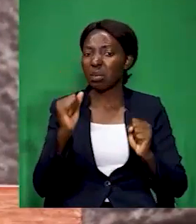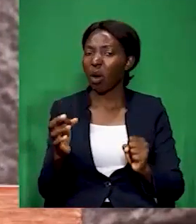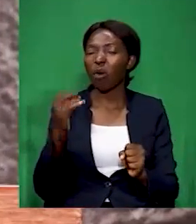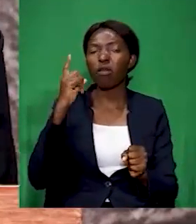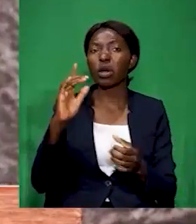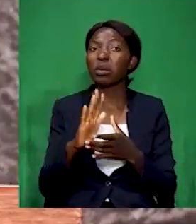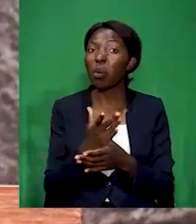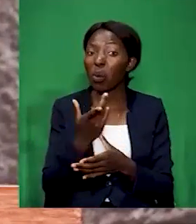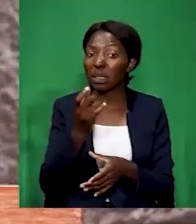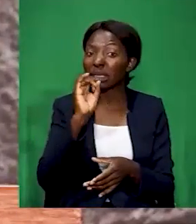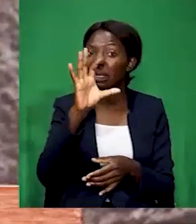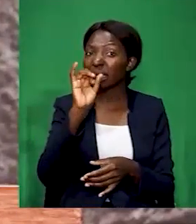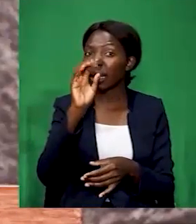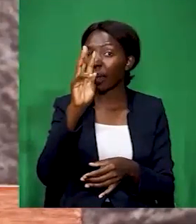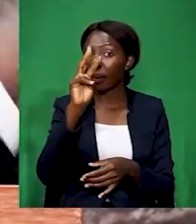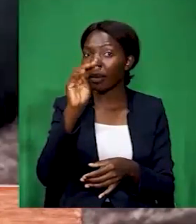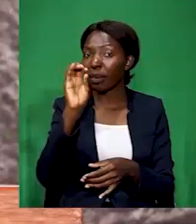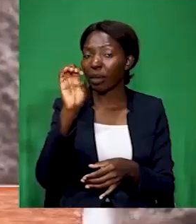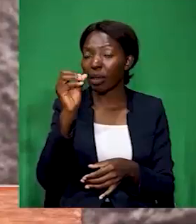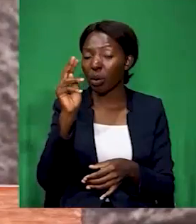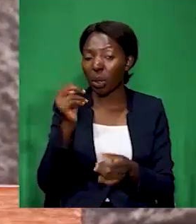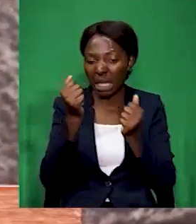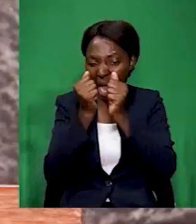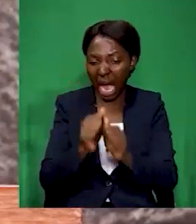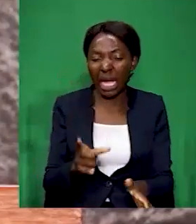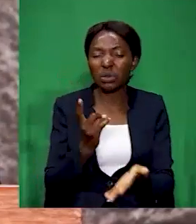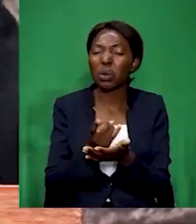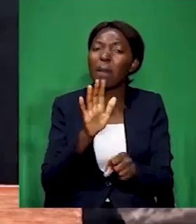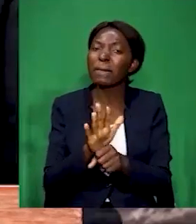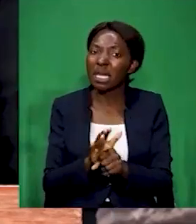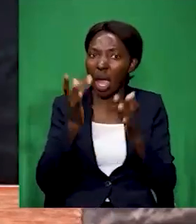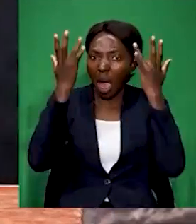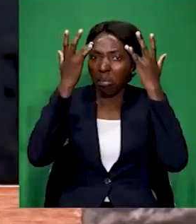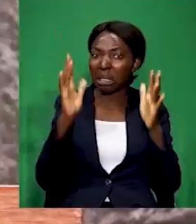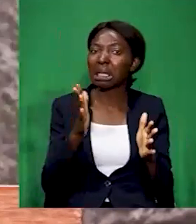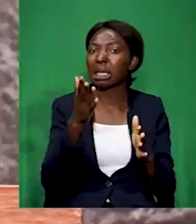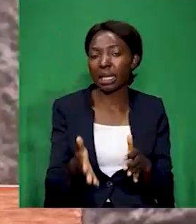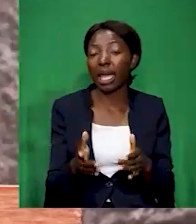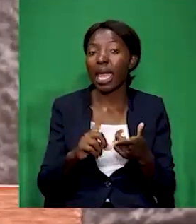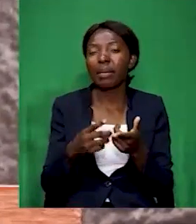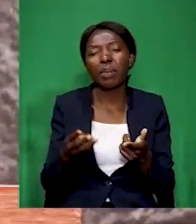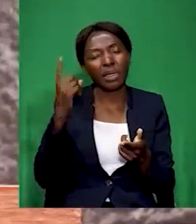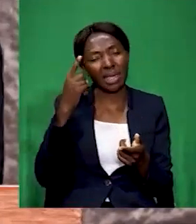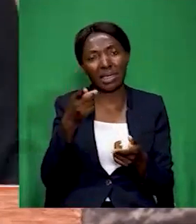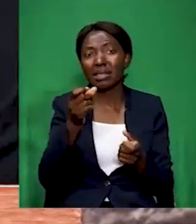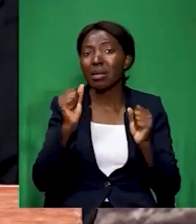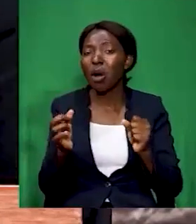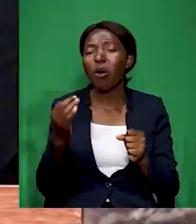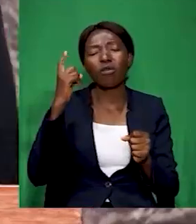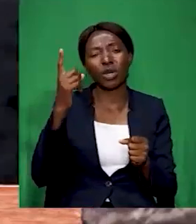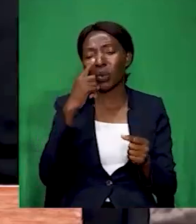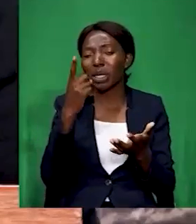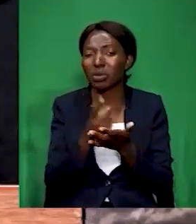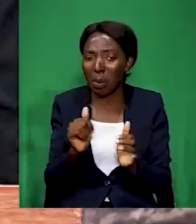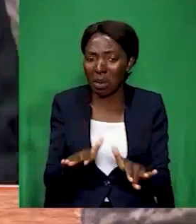Simon ng'anga waitoitawo mashura paSamaria vanhu vakati munhu uyu isimba raMwari ndobvunza kana aita